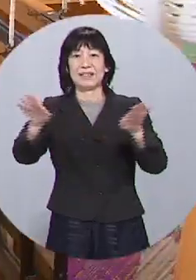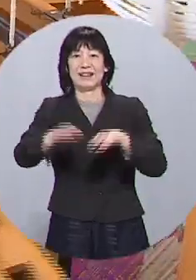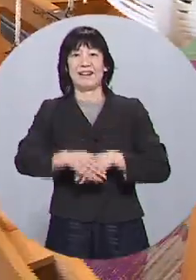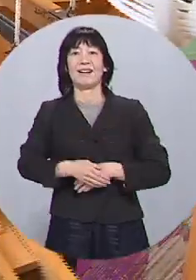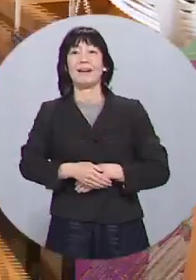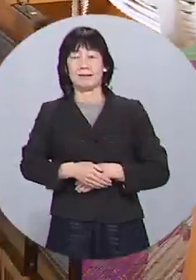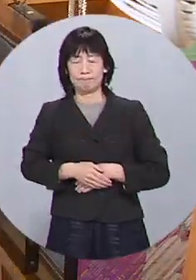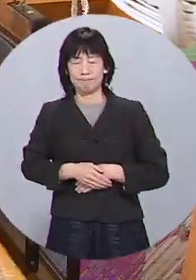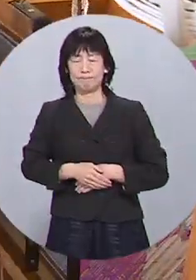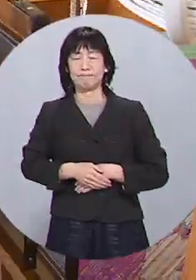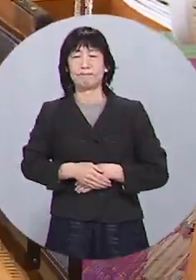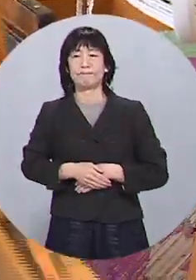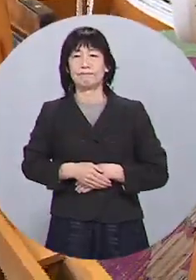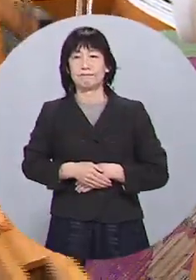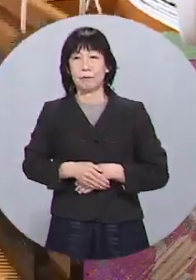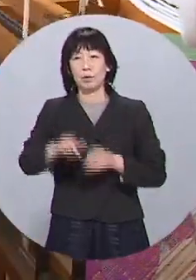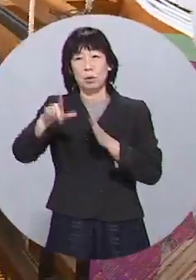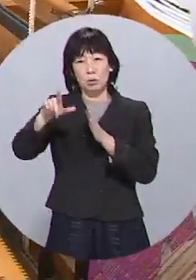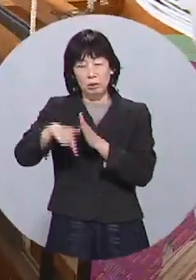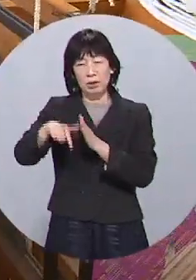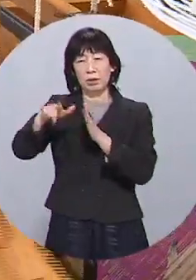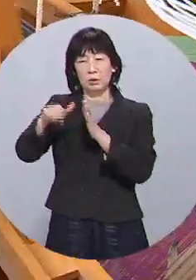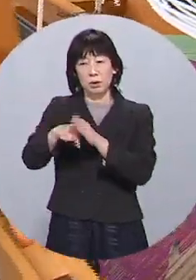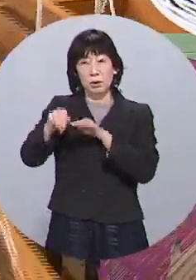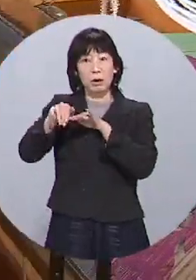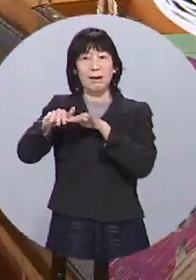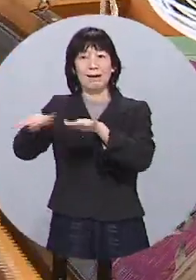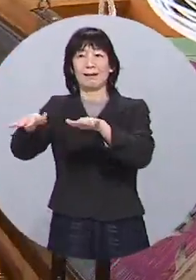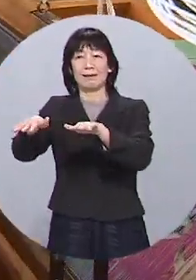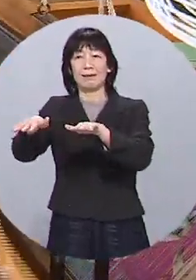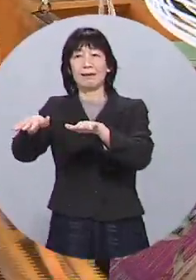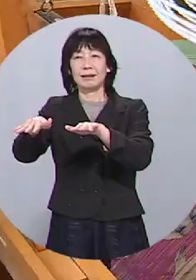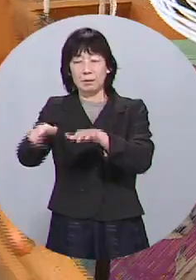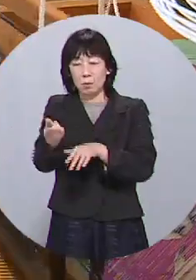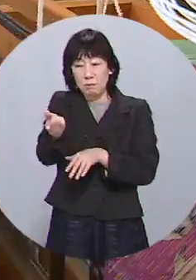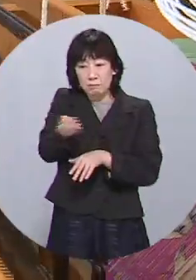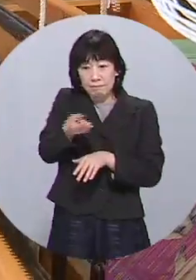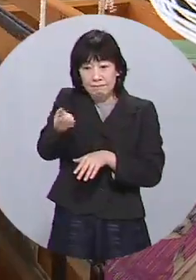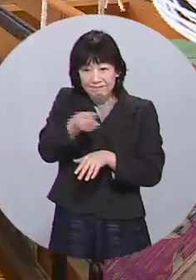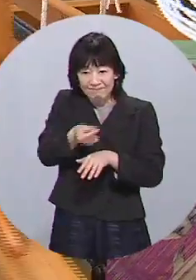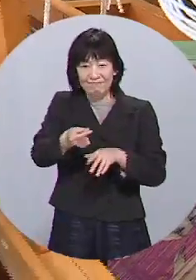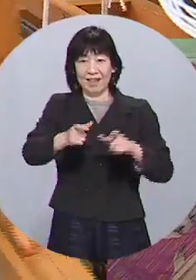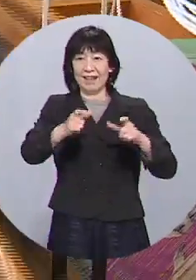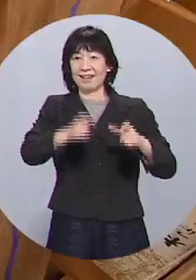当時の影響をいち早く取り入れていたデザイン、今でもおしゃれですよね。